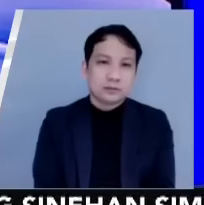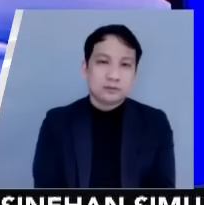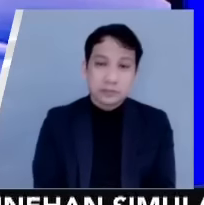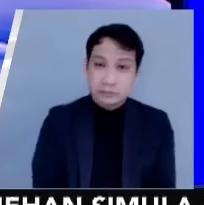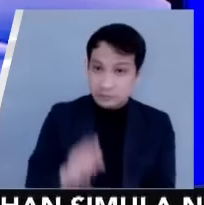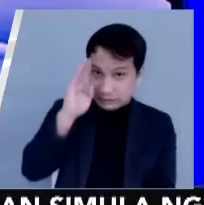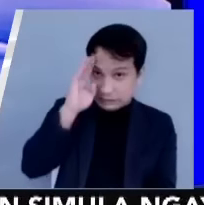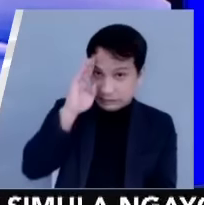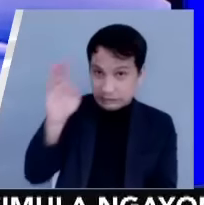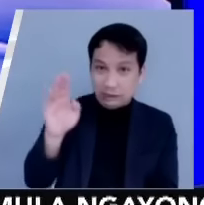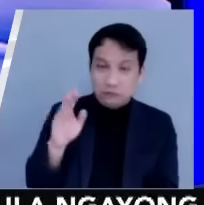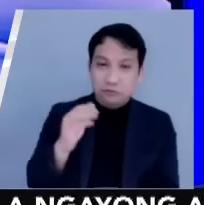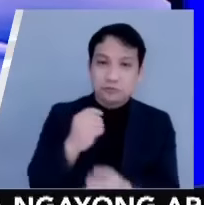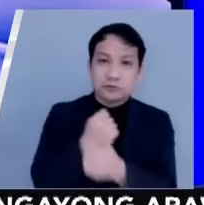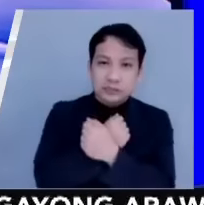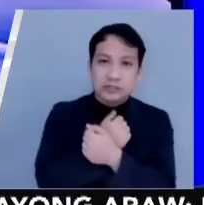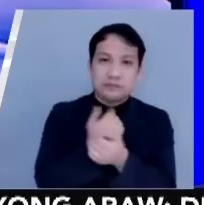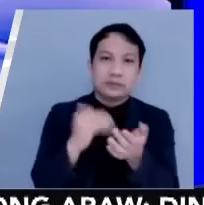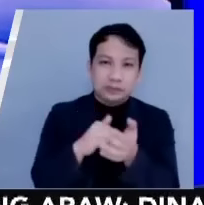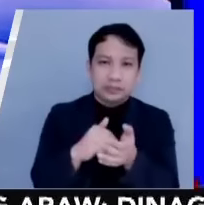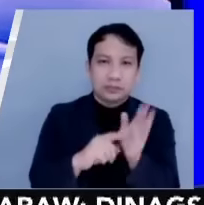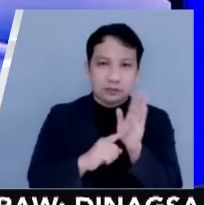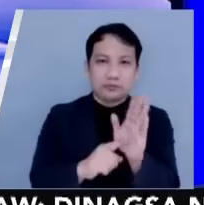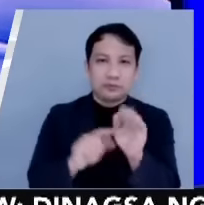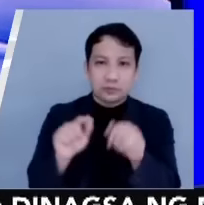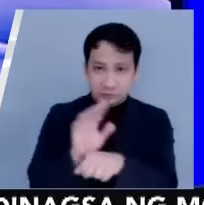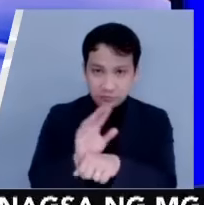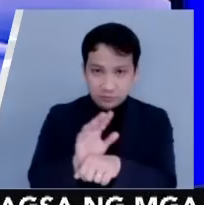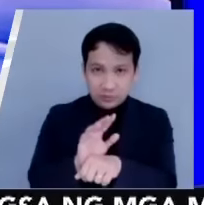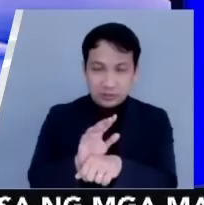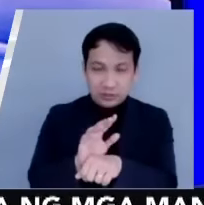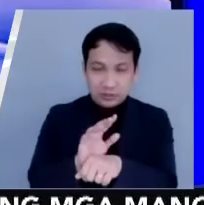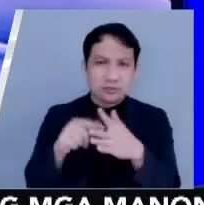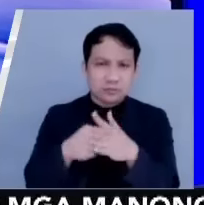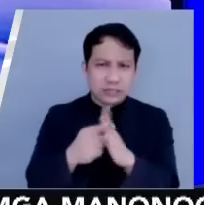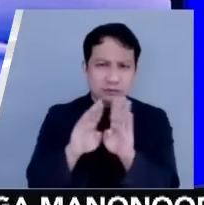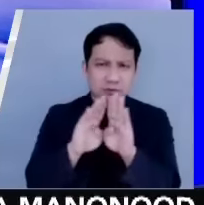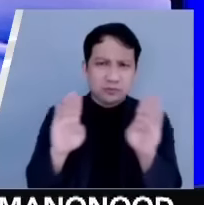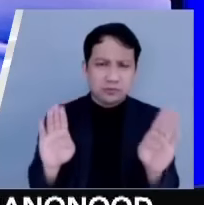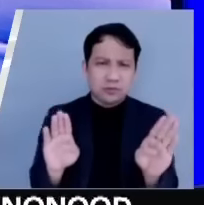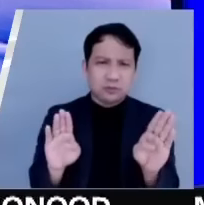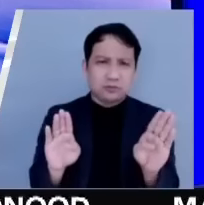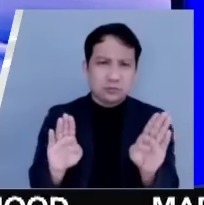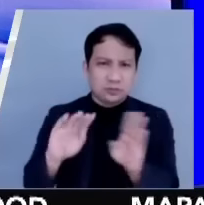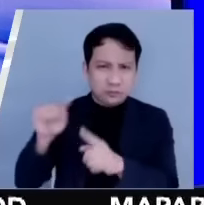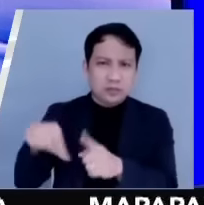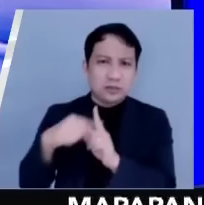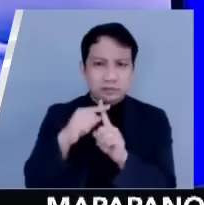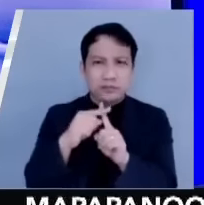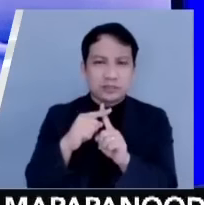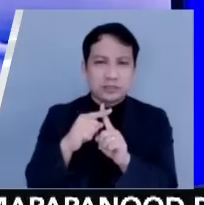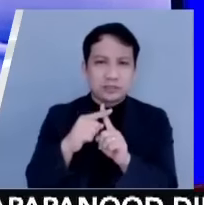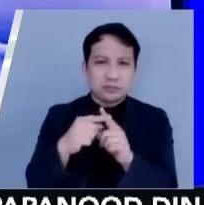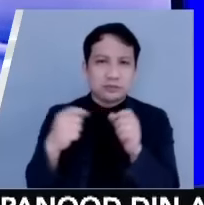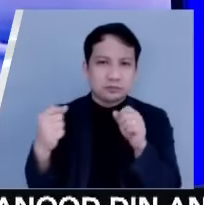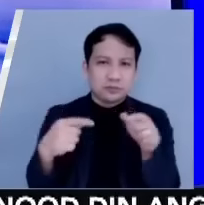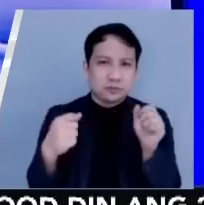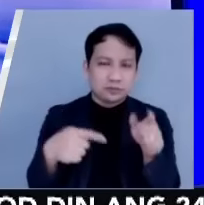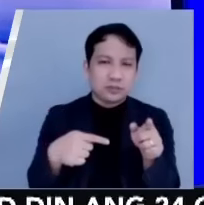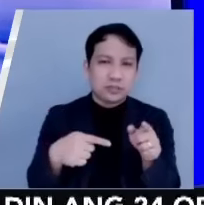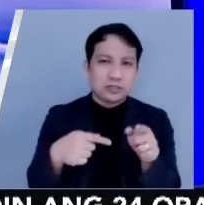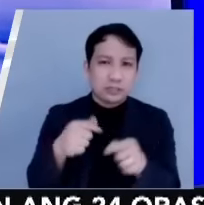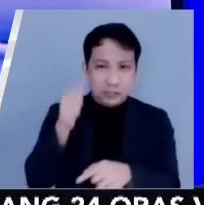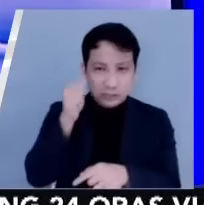Love Again is now showing. Pero bago pa ang official opening, inulan ng positive feedback ang pagganap ni Alden Richards